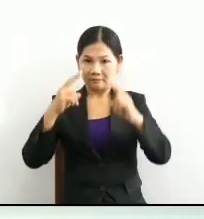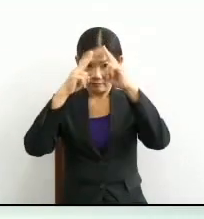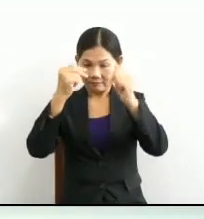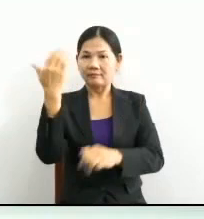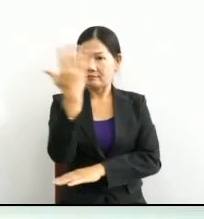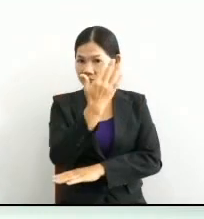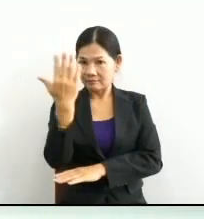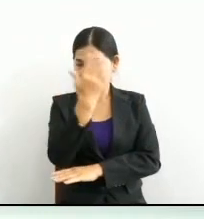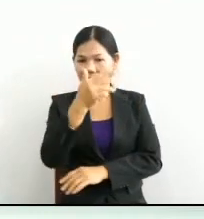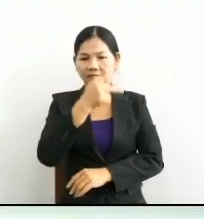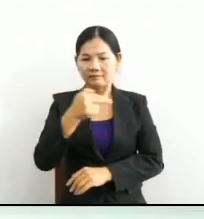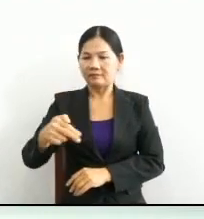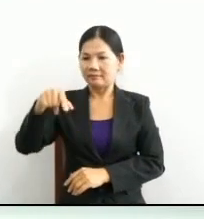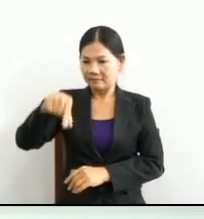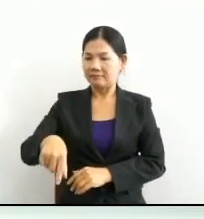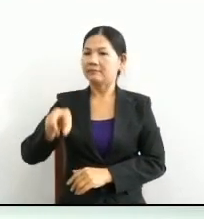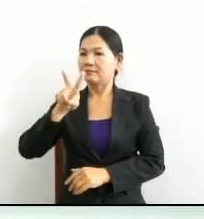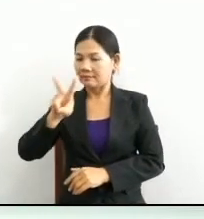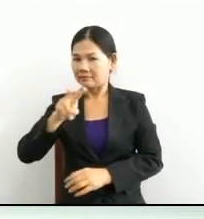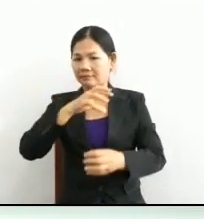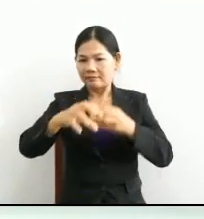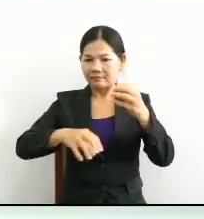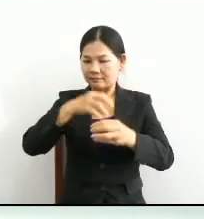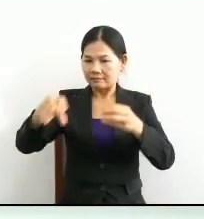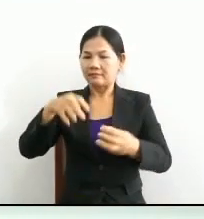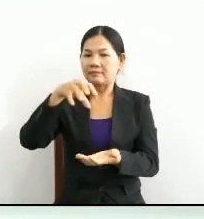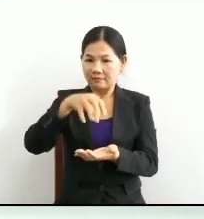TV từ tu tu tu copy sai cá bị